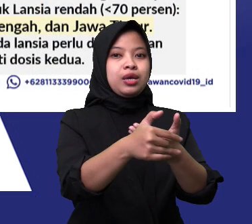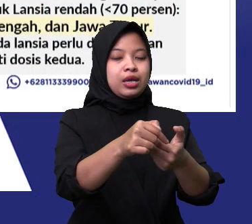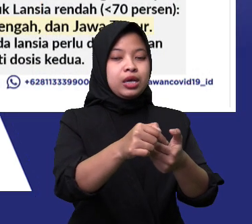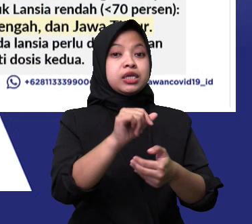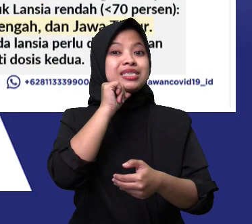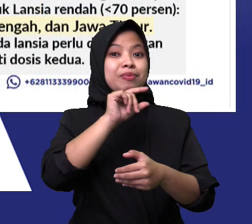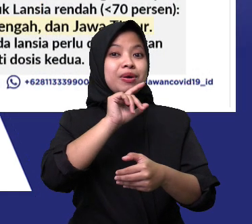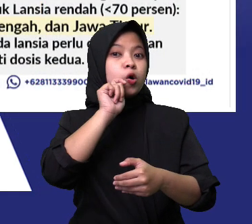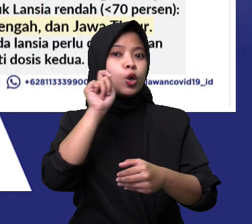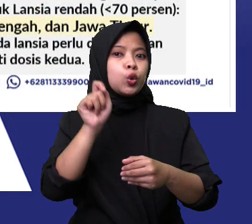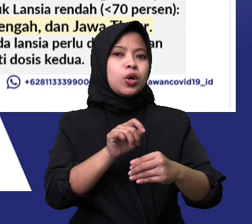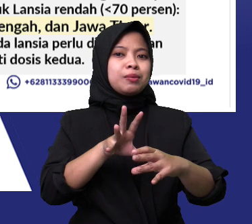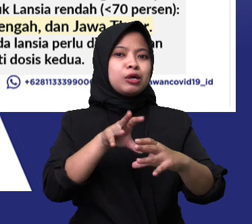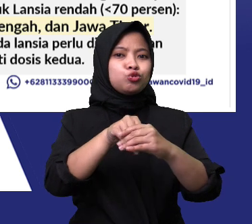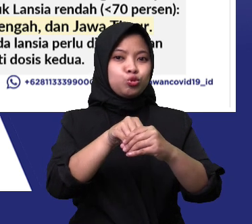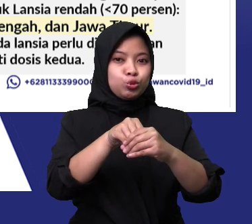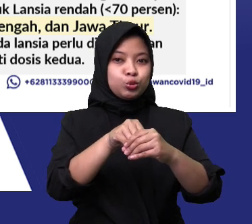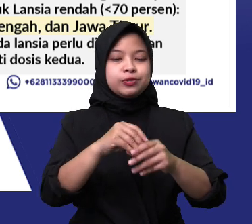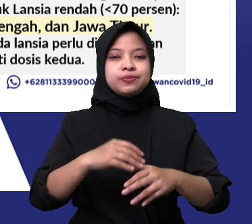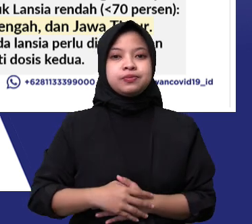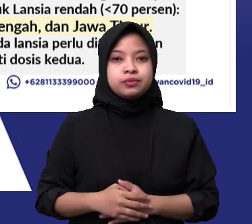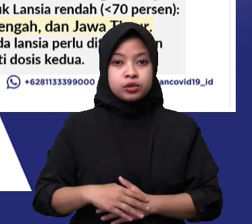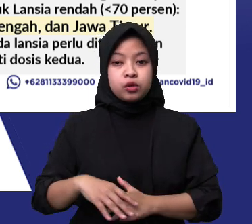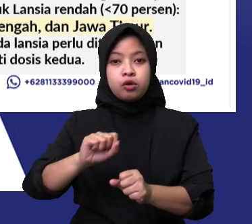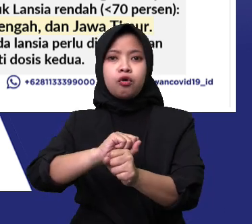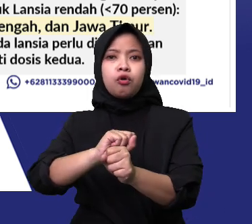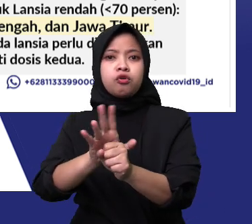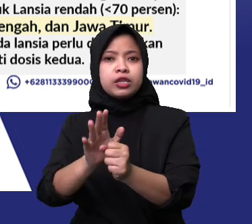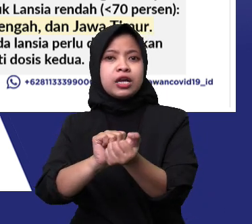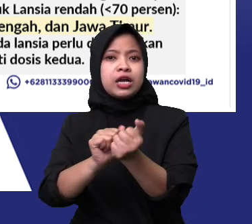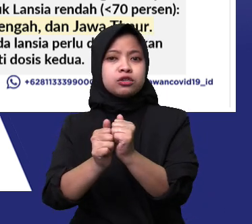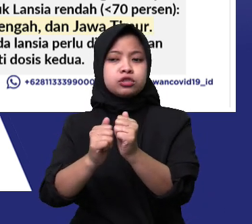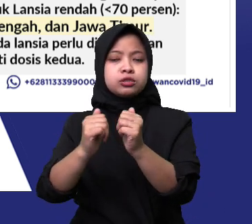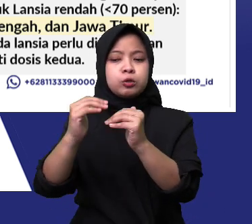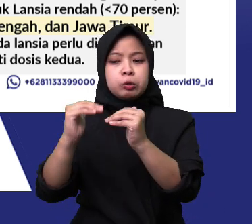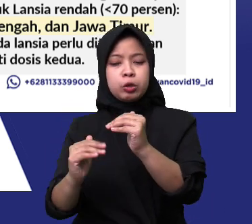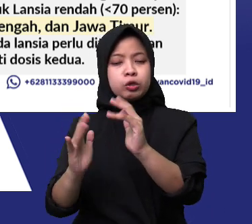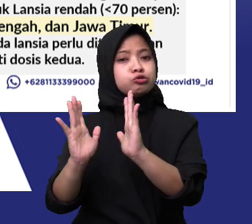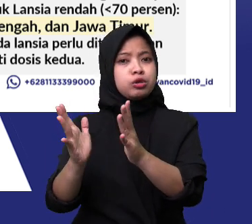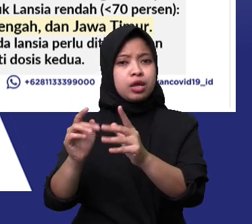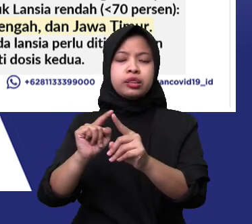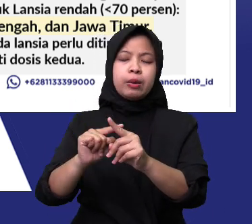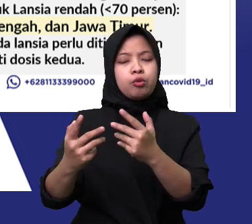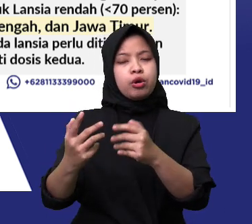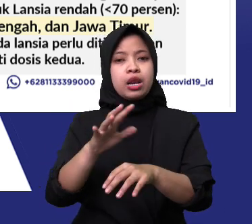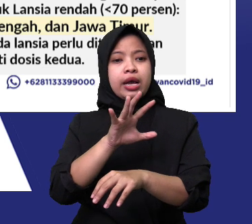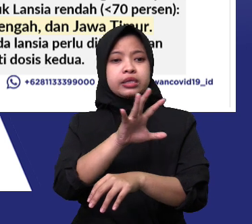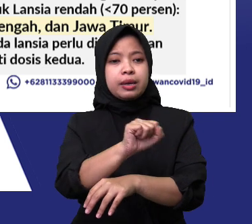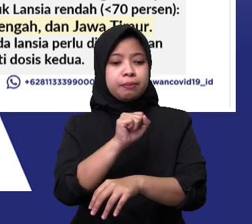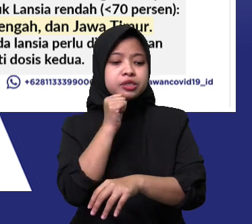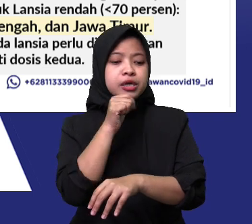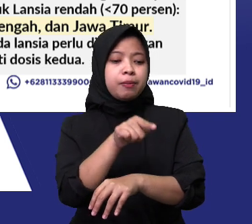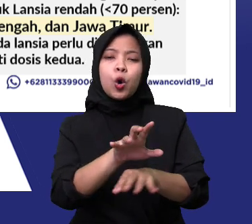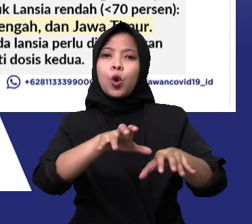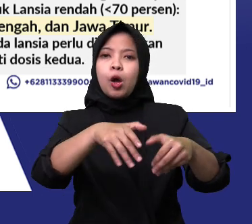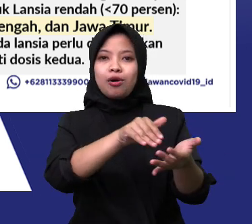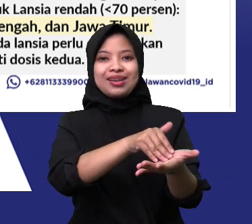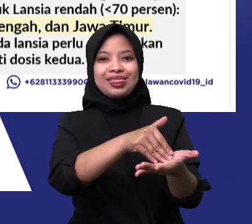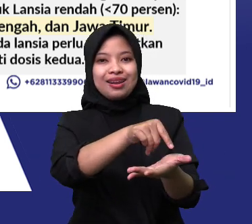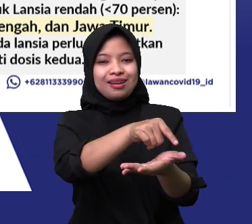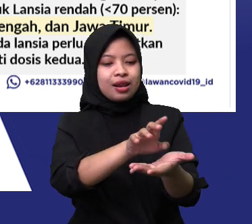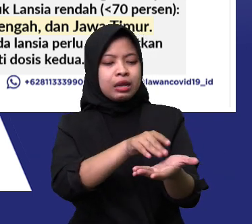lansia. Meskipun kasus COVID-19 sudah mereda, namun ancaman tersebut masih ada dan kelompok rentanlah yang